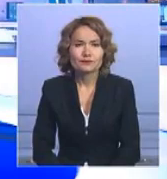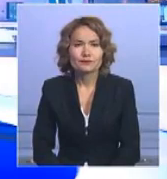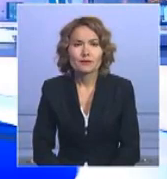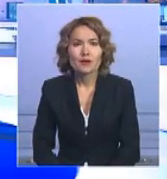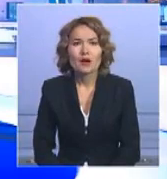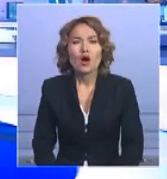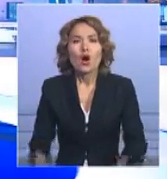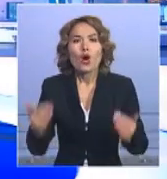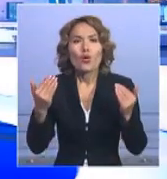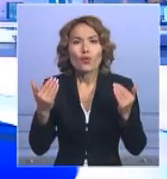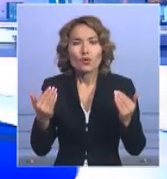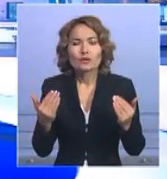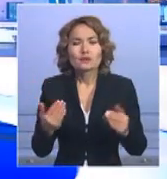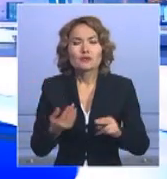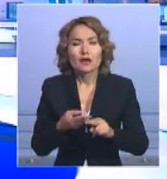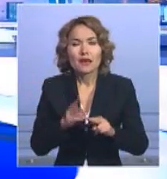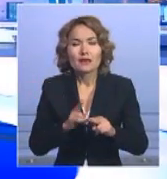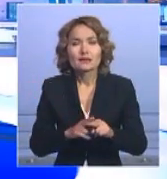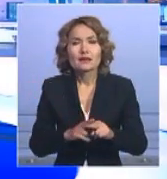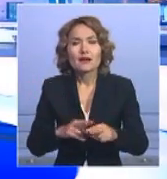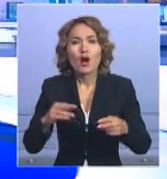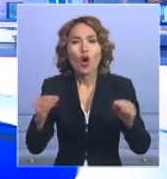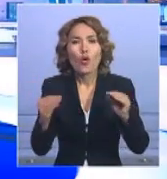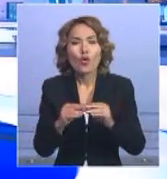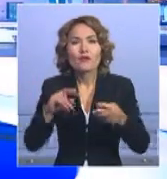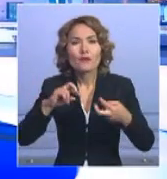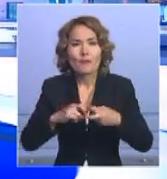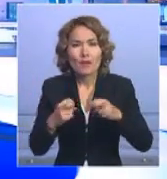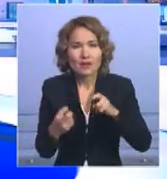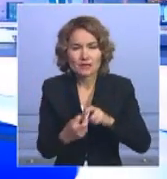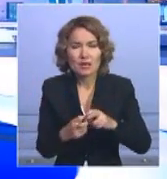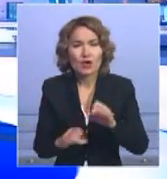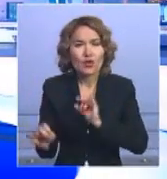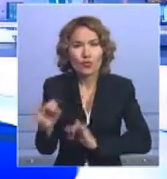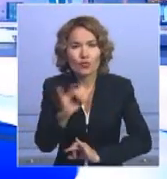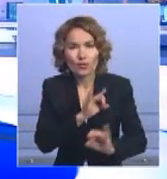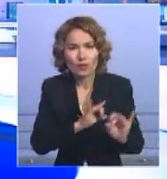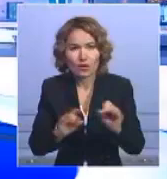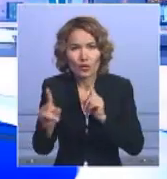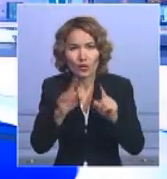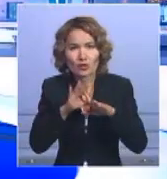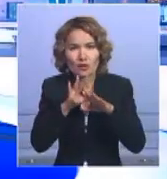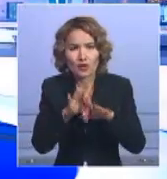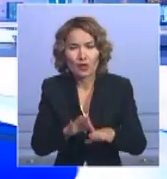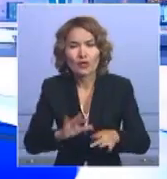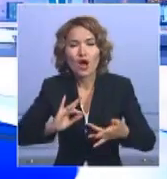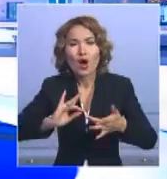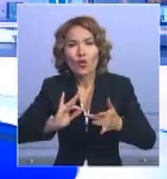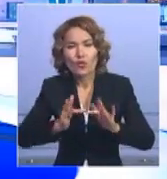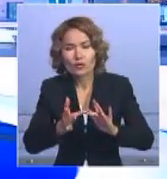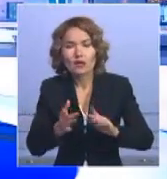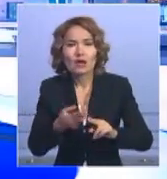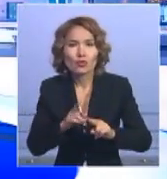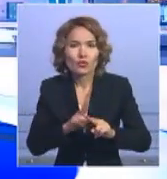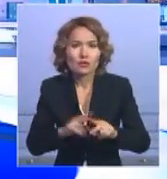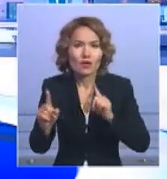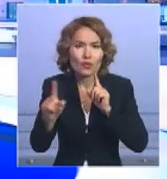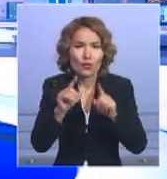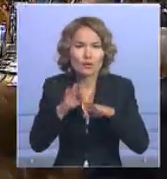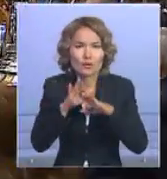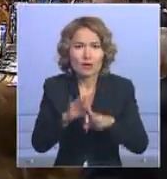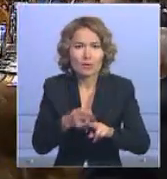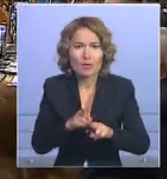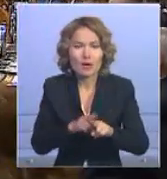Күн тәртібінде тұрған 10 мәселені қараған мәжілістің 2-ші сессиясындағы алғашқы отырысы онлайн режимде өтті. Атап өтерлігі бұдан